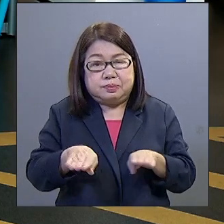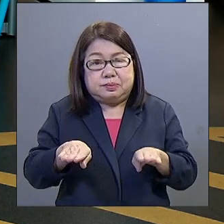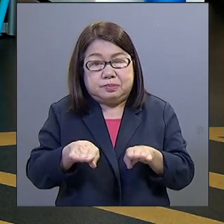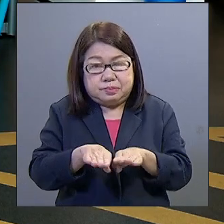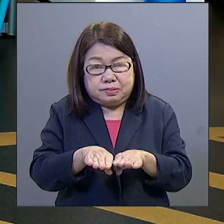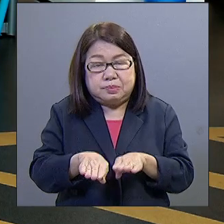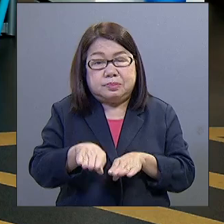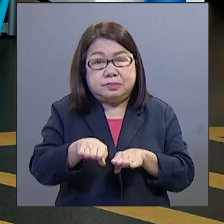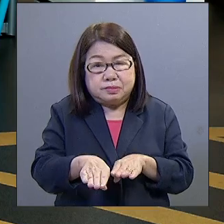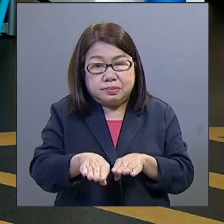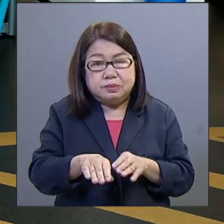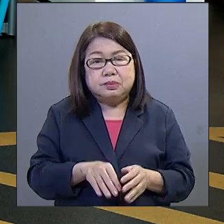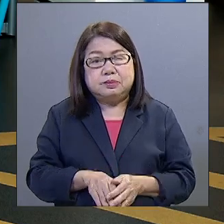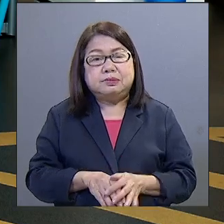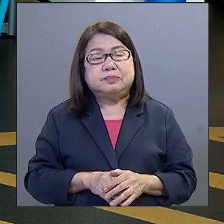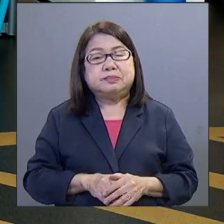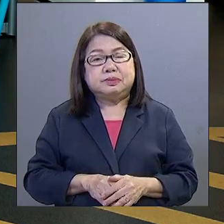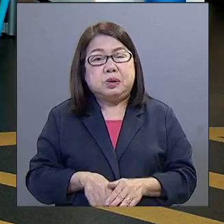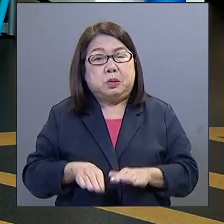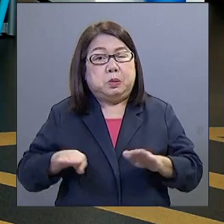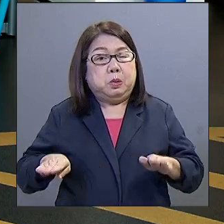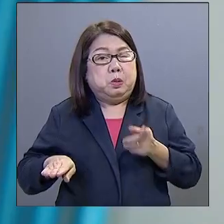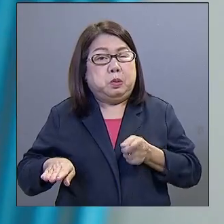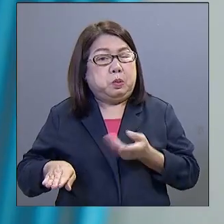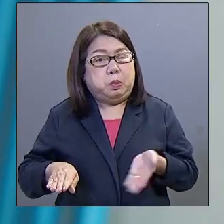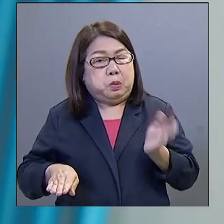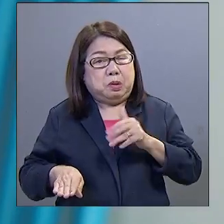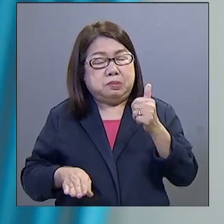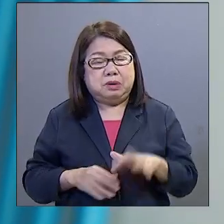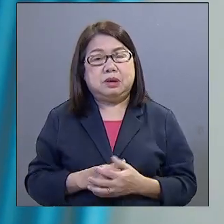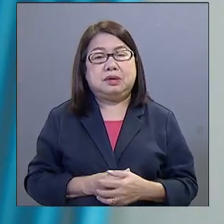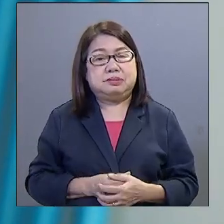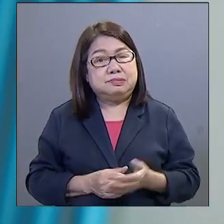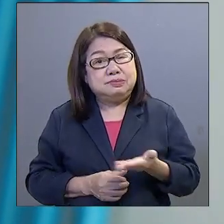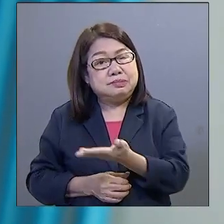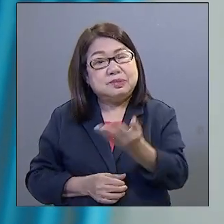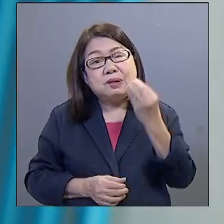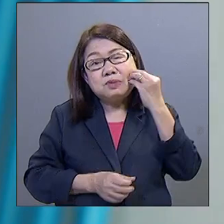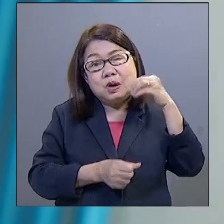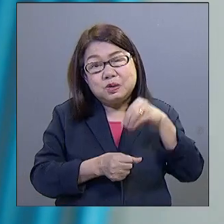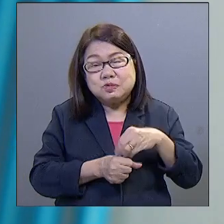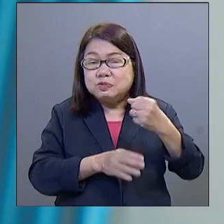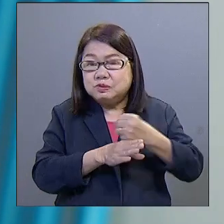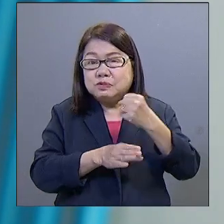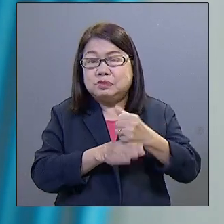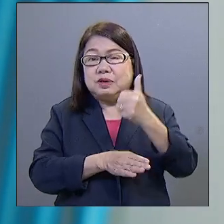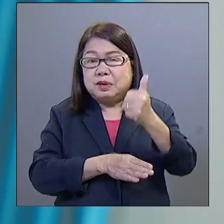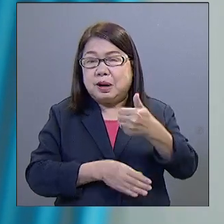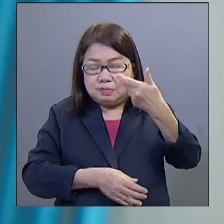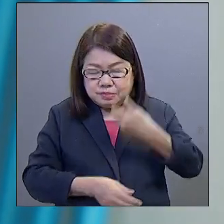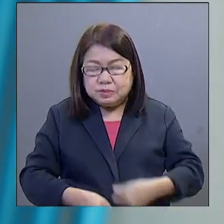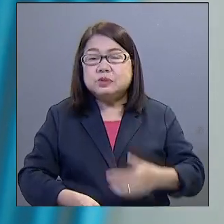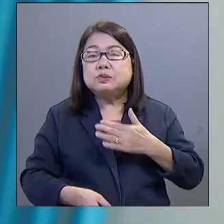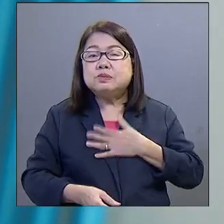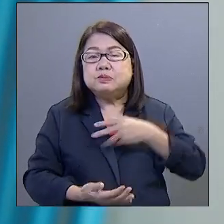ไม่ได้ยืนขากลางได้อย่างนี้ตลอดเวลาก็อาจจะทำให้เสี่ยงล้มได้ง่าย คุณผู้ชมทางบ้านลองนำกลับไปทดสอบสมรรถภาพร่างกายการทร